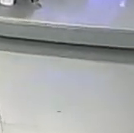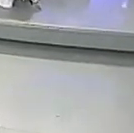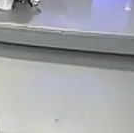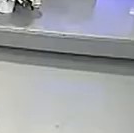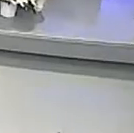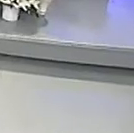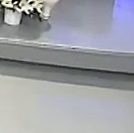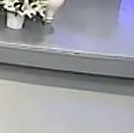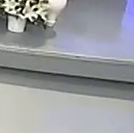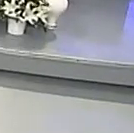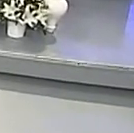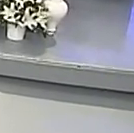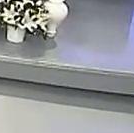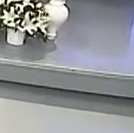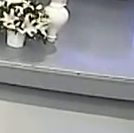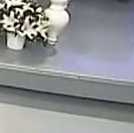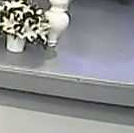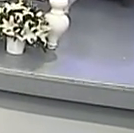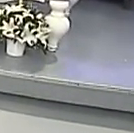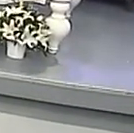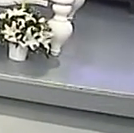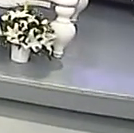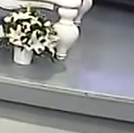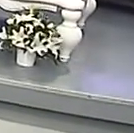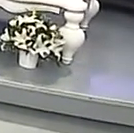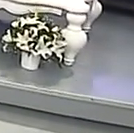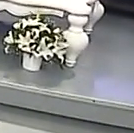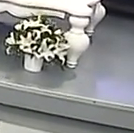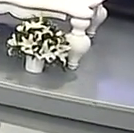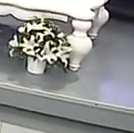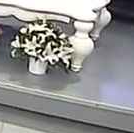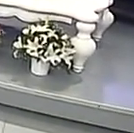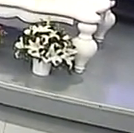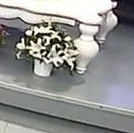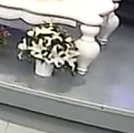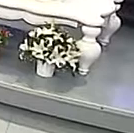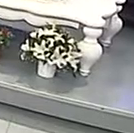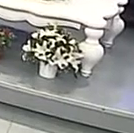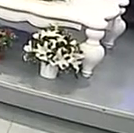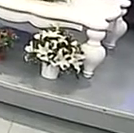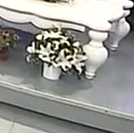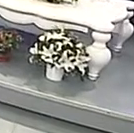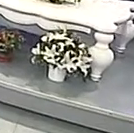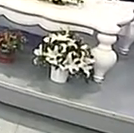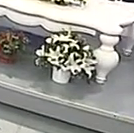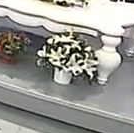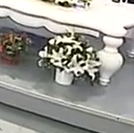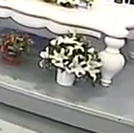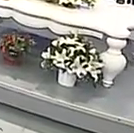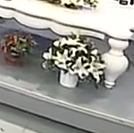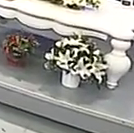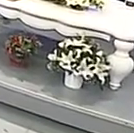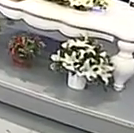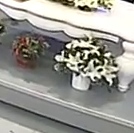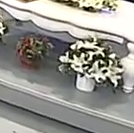konuklarımız Çılgın Sedat bizlerle beraber olacak ve Bağcılar Belediye Başkanımız Lokman